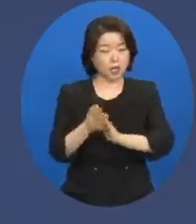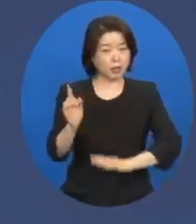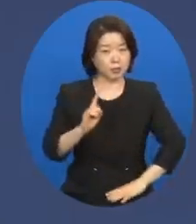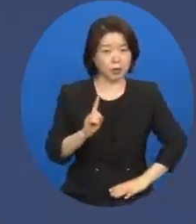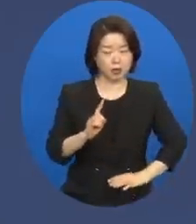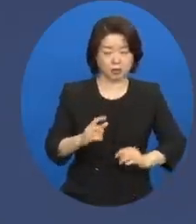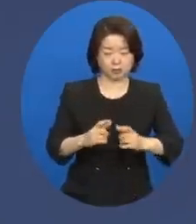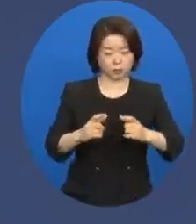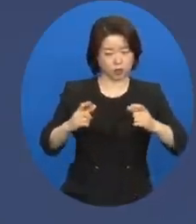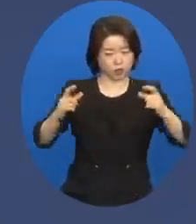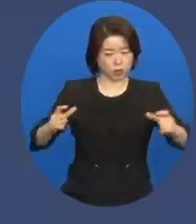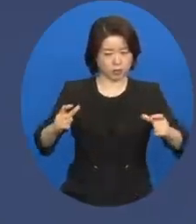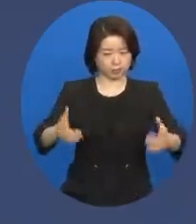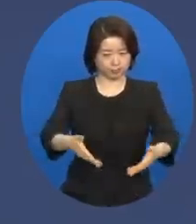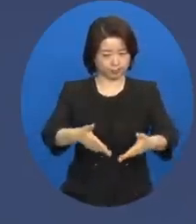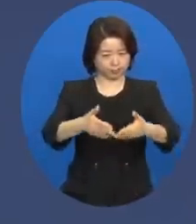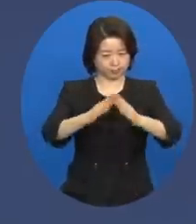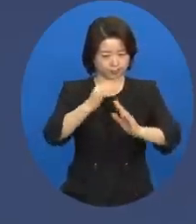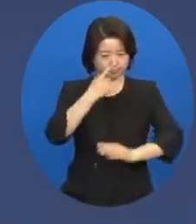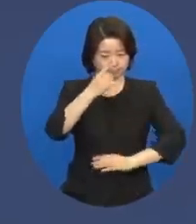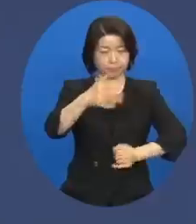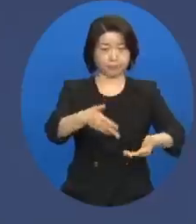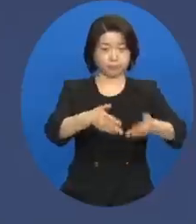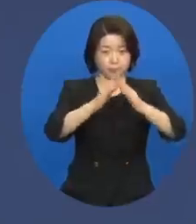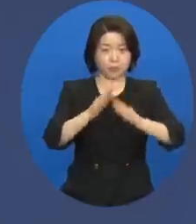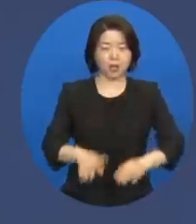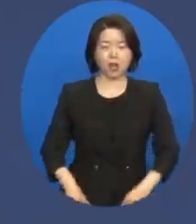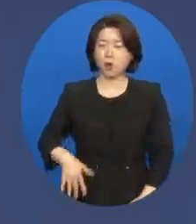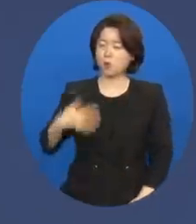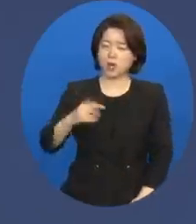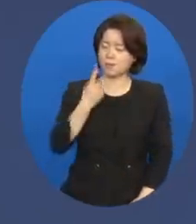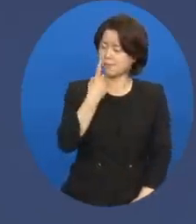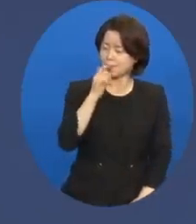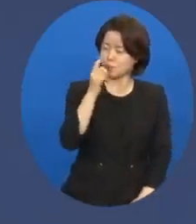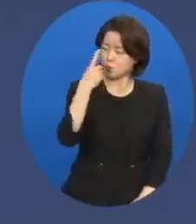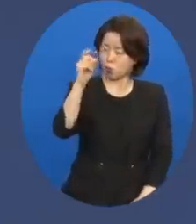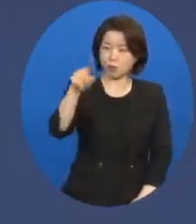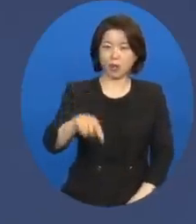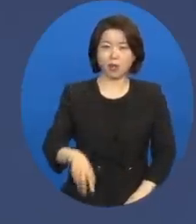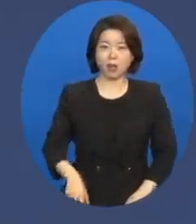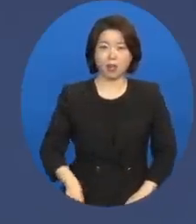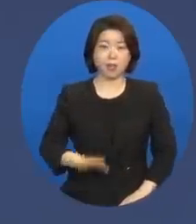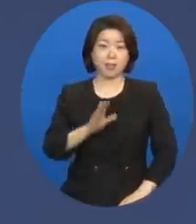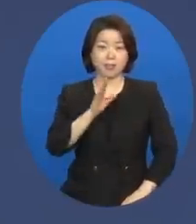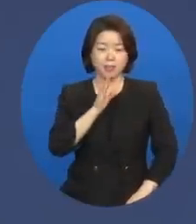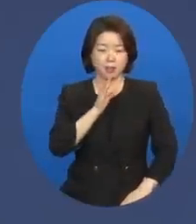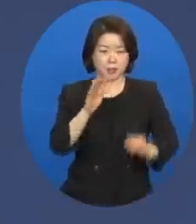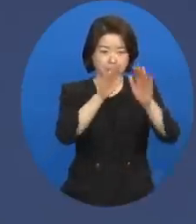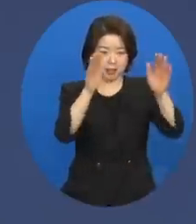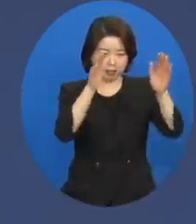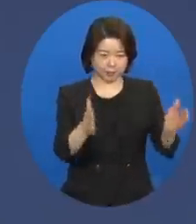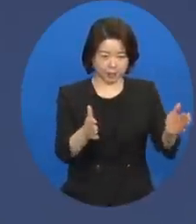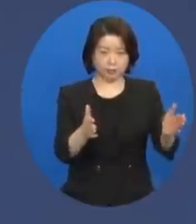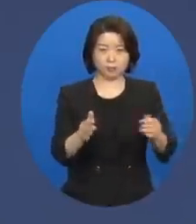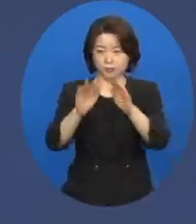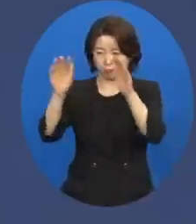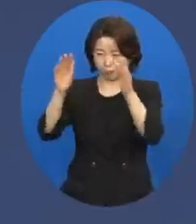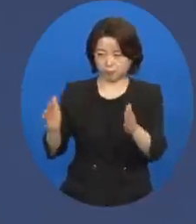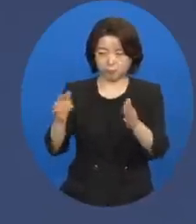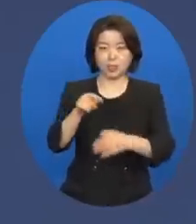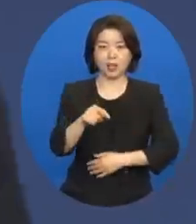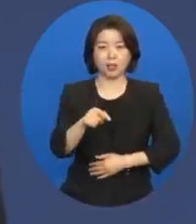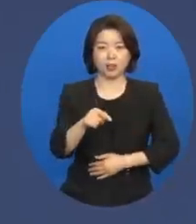규모를 다 갖추고 아주 멋있게 너무 각이 딱 잡히고